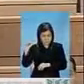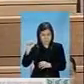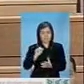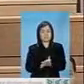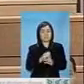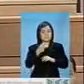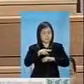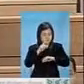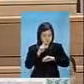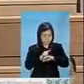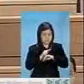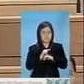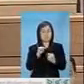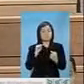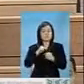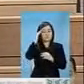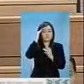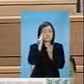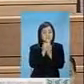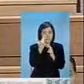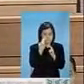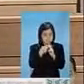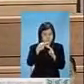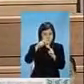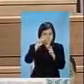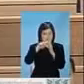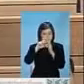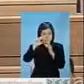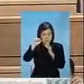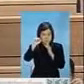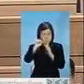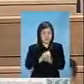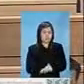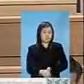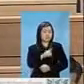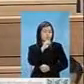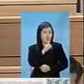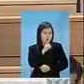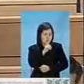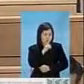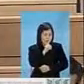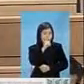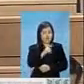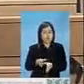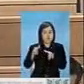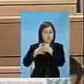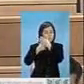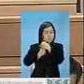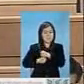านครับจ่าประสิทธิ์ได้กล่าวหาว่าพรรคประชาธิปัตย์ทำประจ